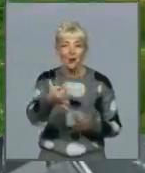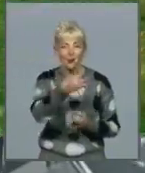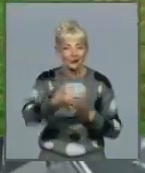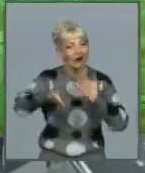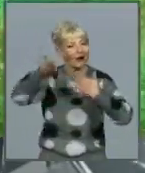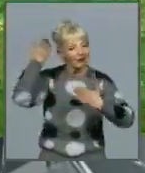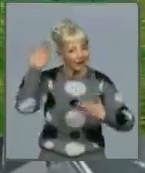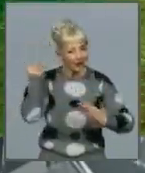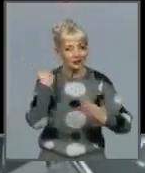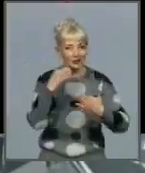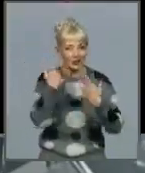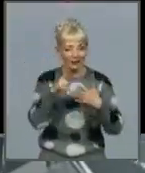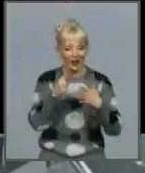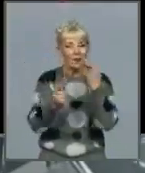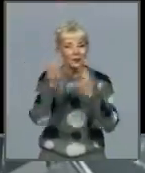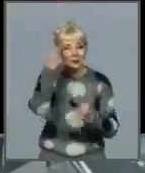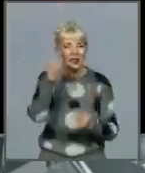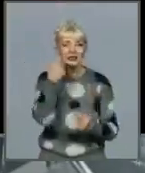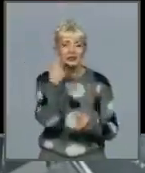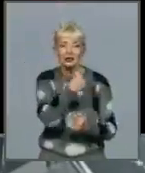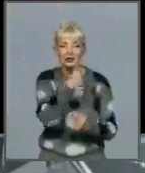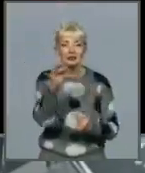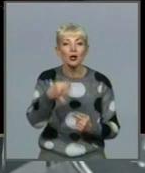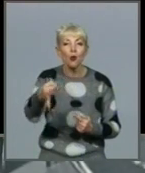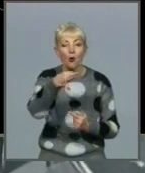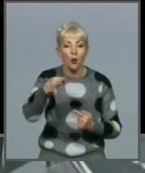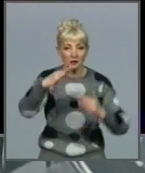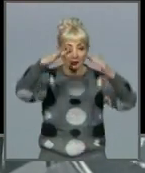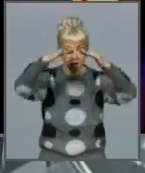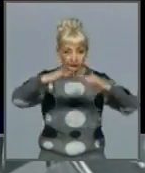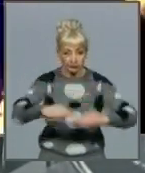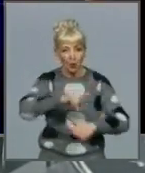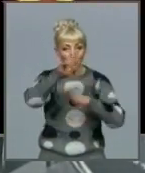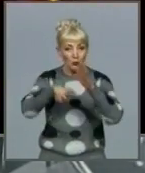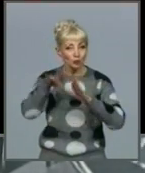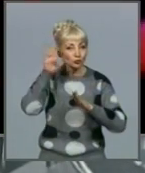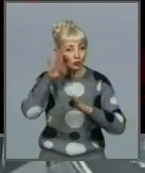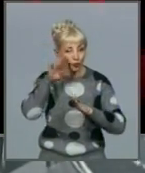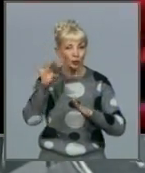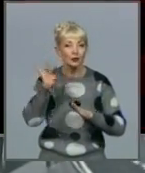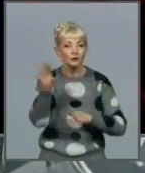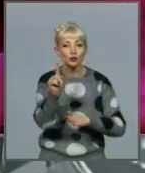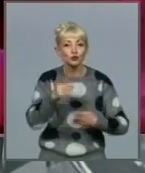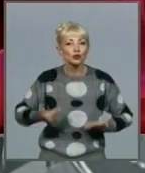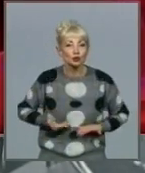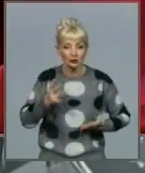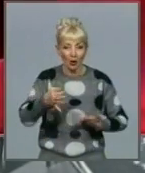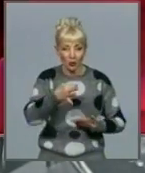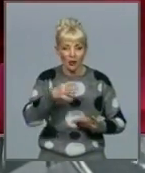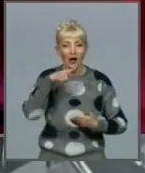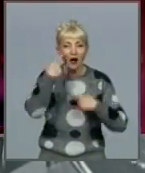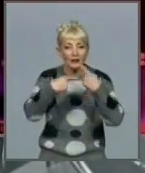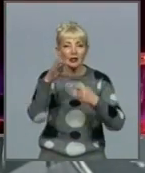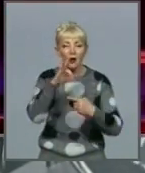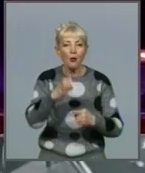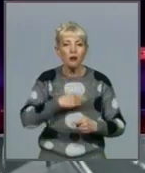і острів пішов під воду разом з усіма істотами, що населяли його. З давніх часів ходили легенди про багатства і неймовірні знання, що зберігаються на